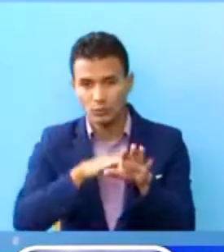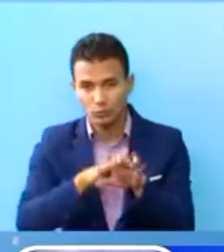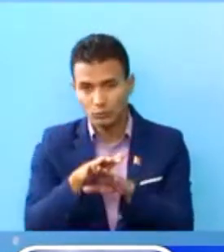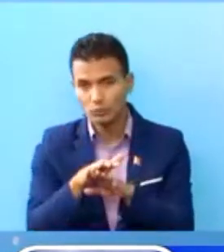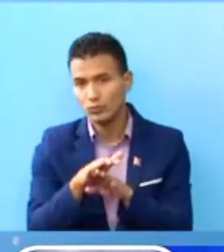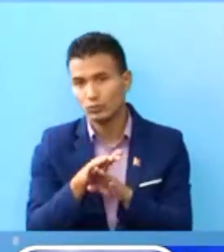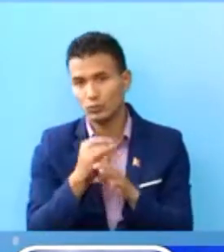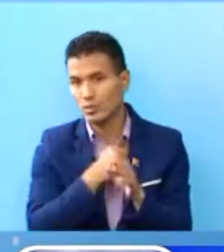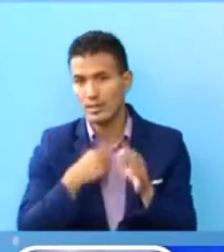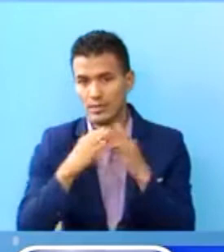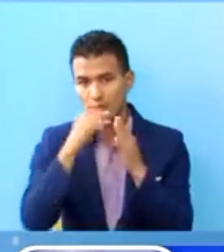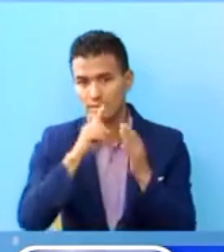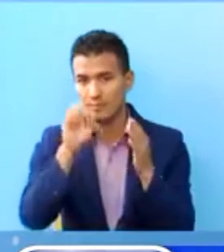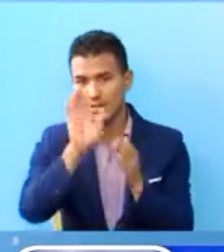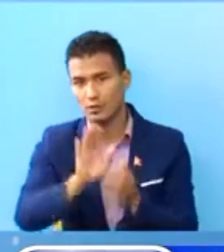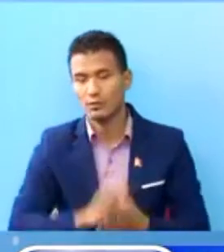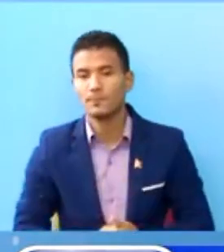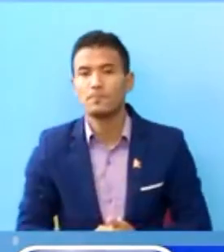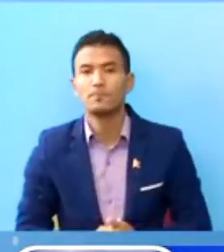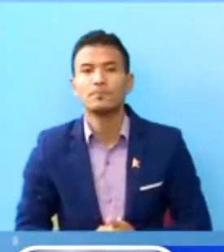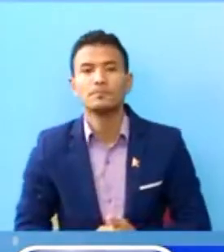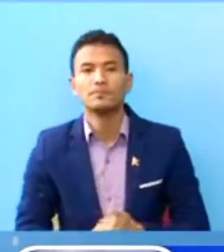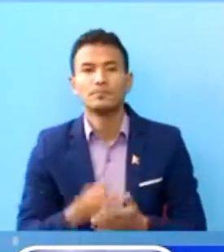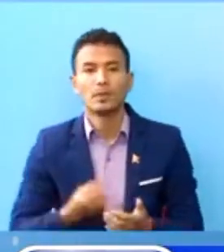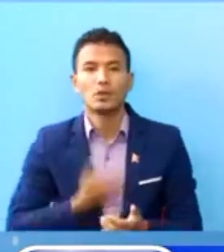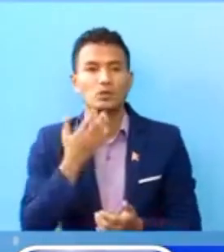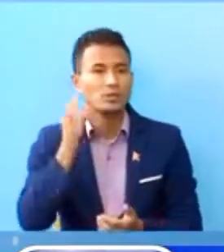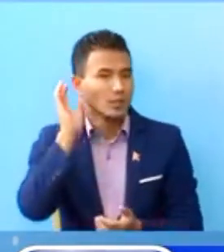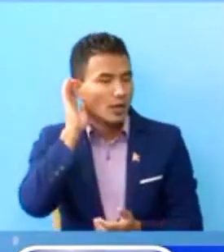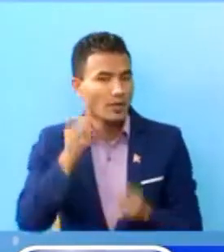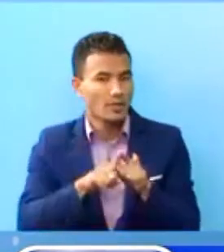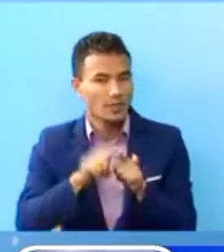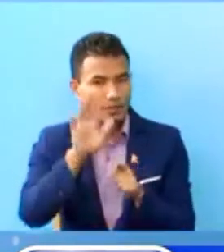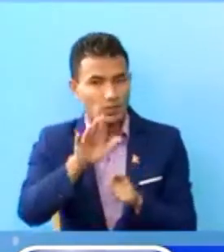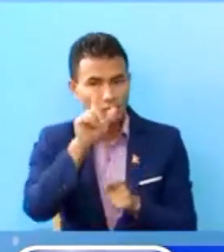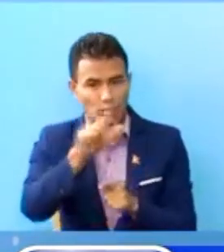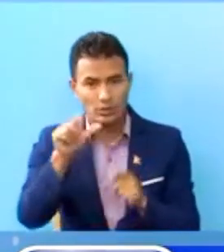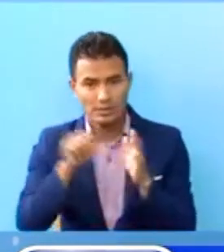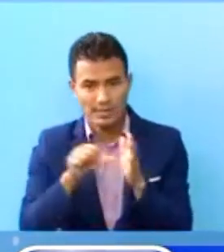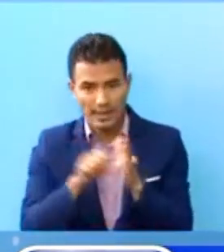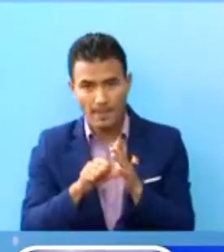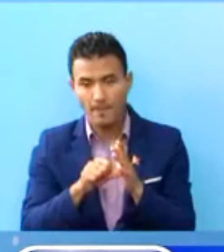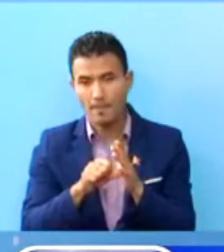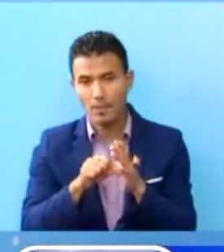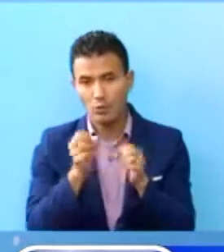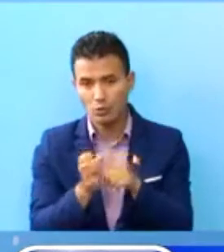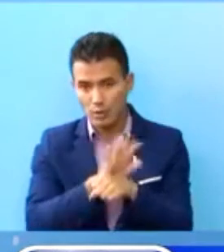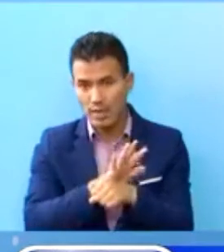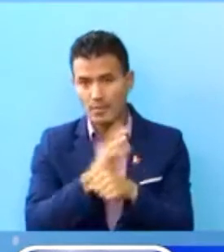संक्रमितहरू आइसोलेसनमा हुनुहुन्छ। र खुसीको खबर छ, 77 जिल्लामा